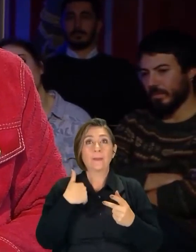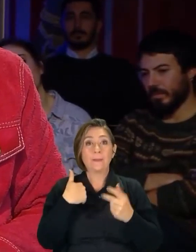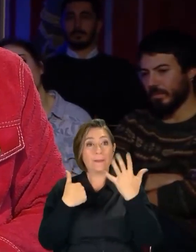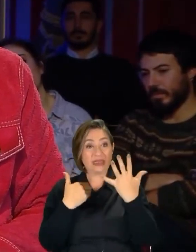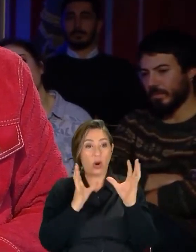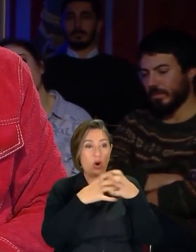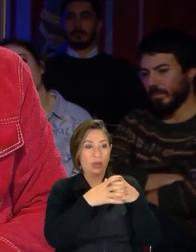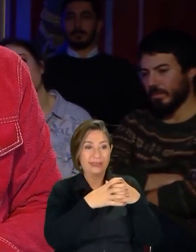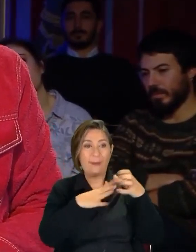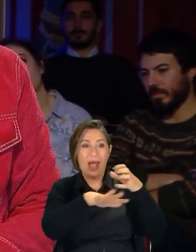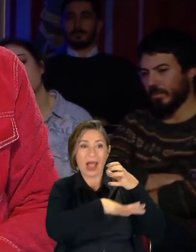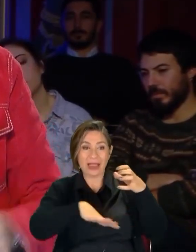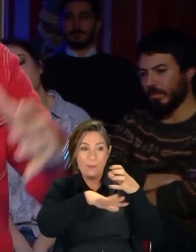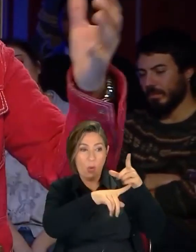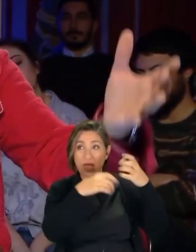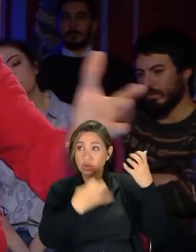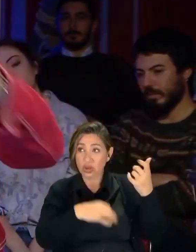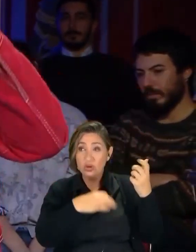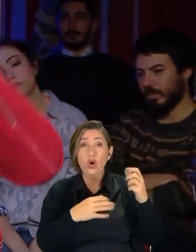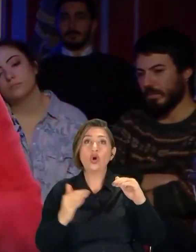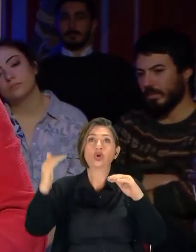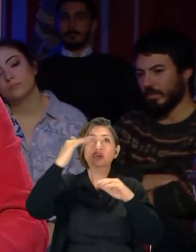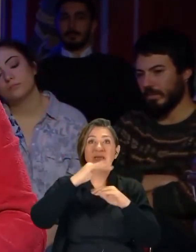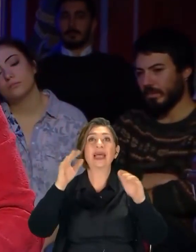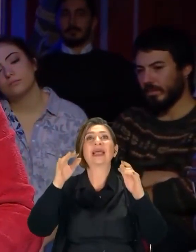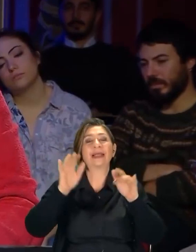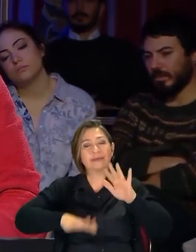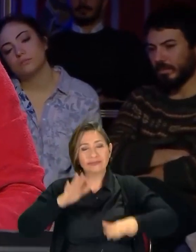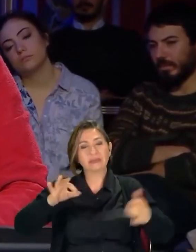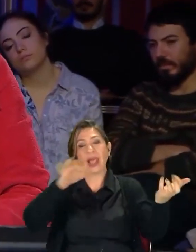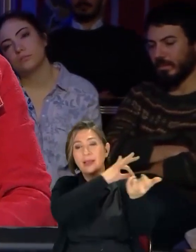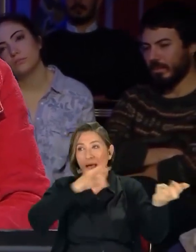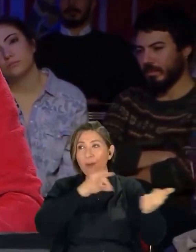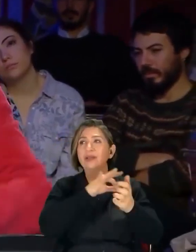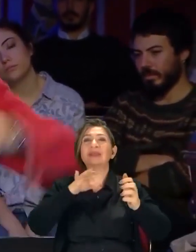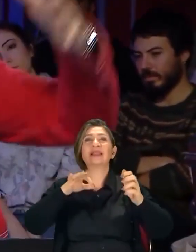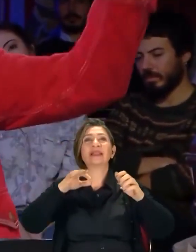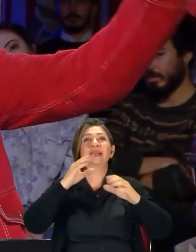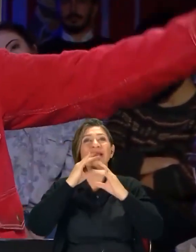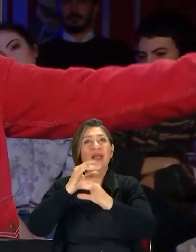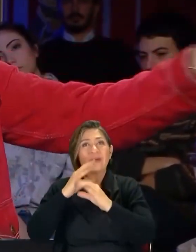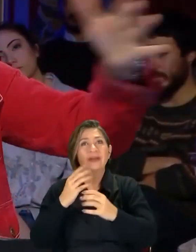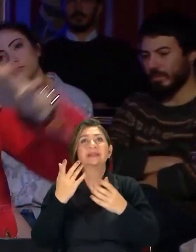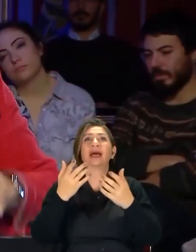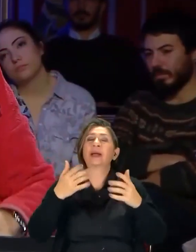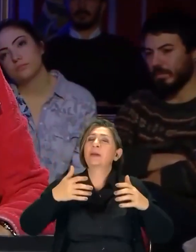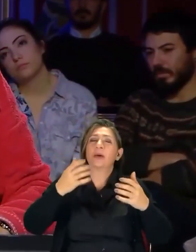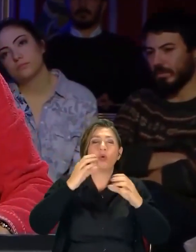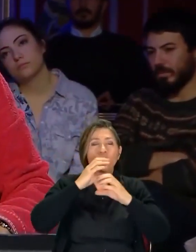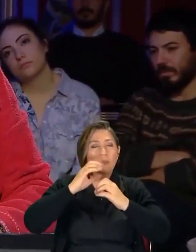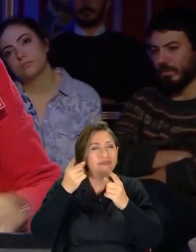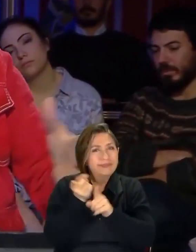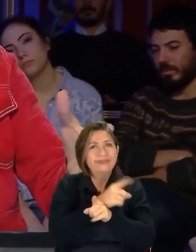be kişilik orkestra altyapıyı onlar çalıyorlar üstüne de işte yaylılar keman grupları işte tahta nefesliler metal nefesliler